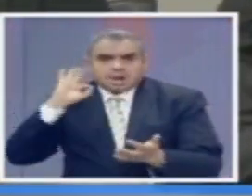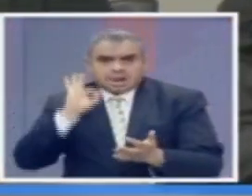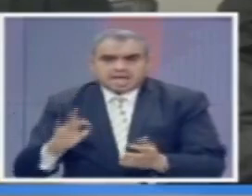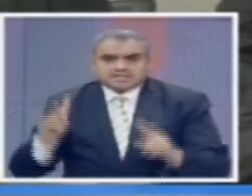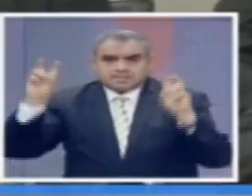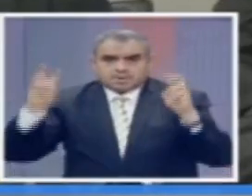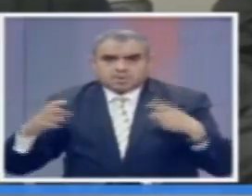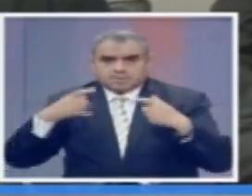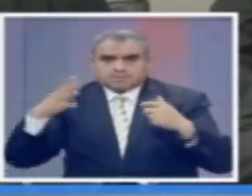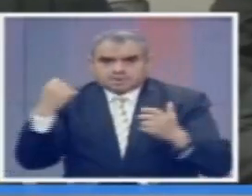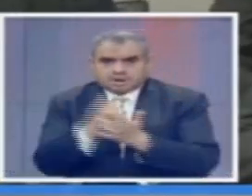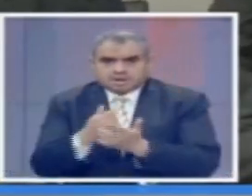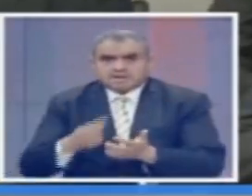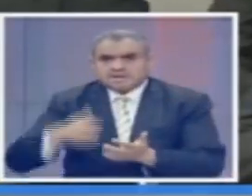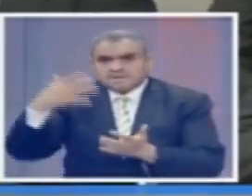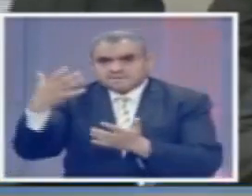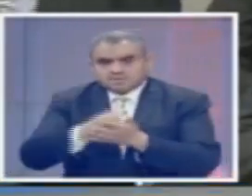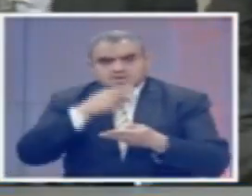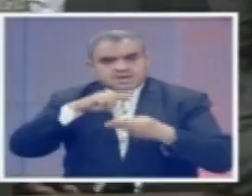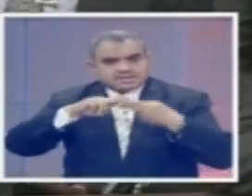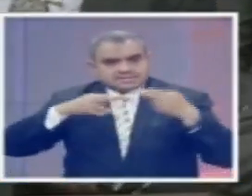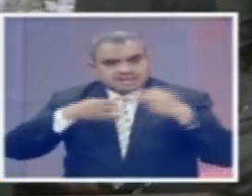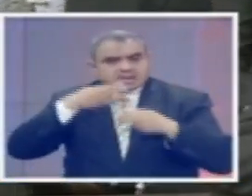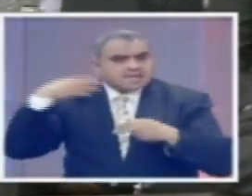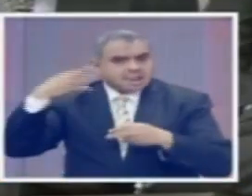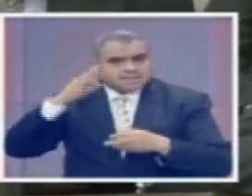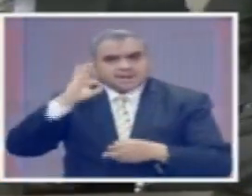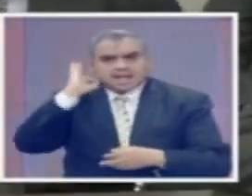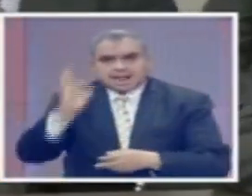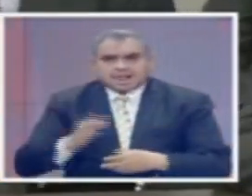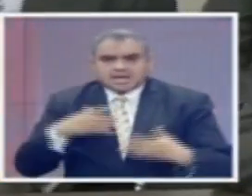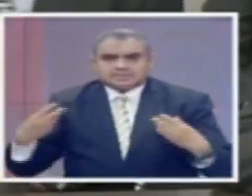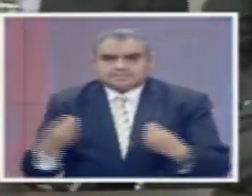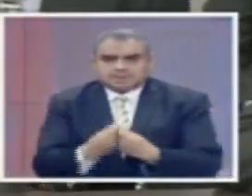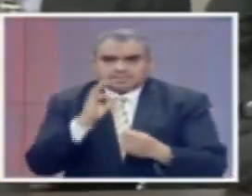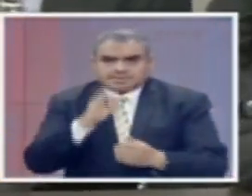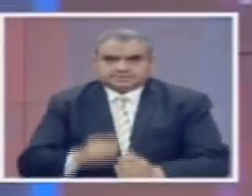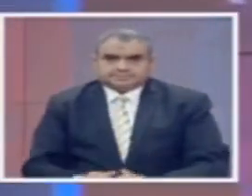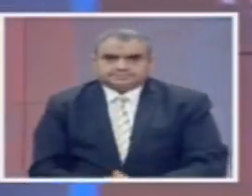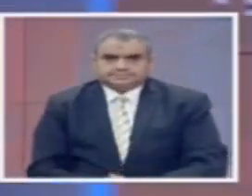إطلاق النار فرصة كبيرة لإعادة السلام إلى البلاد.